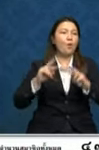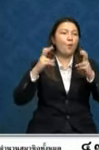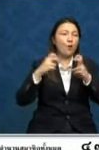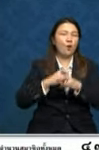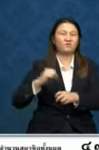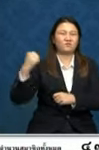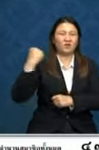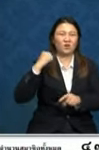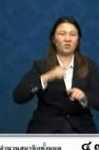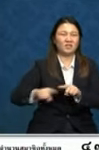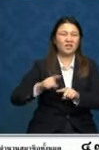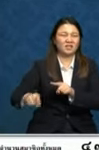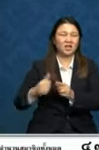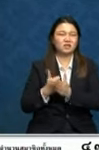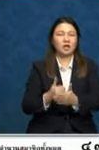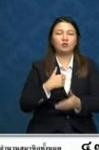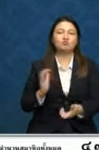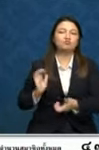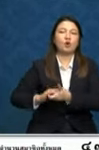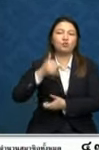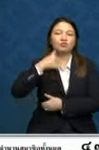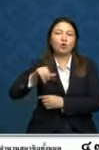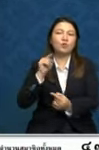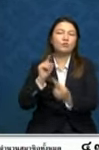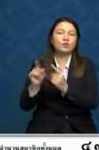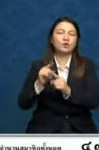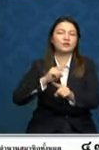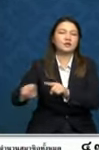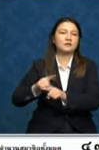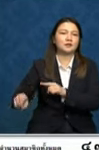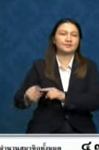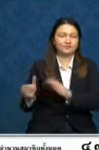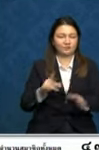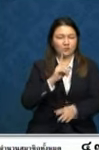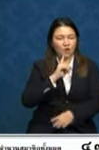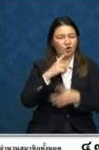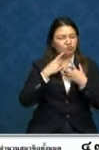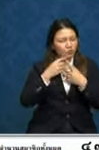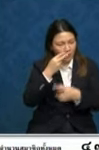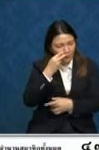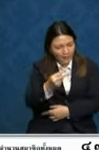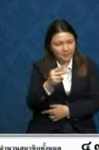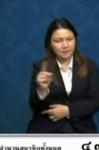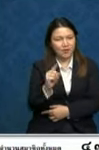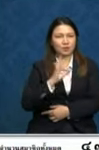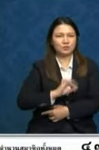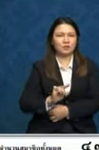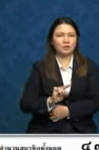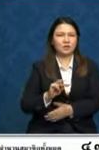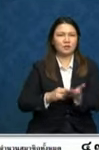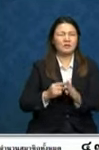ประสานเหตุฉุกเฉินกับหน่วยงานที่เกี่ยวข้องครับผมพูดตามตรงเลยครับว่าผมมั่นใจครับว่า